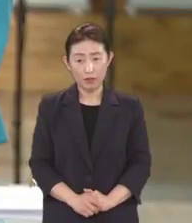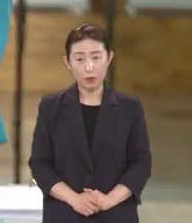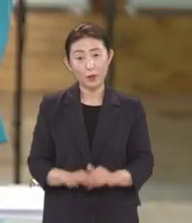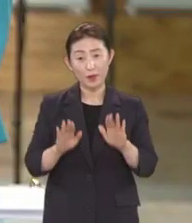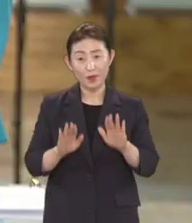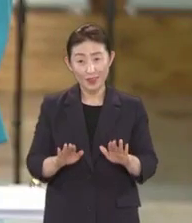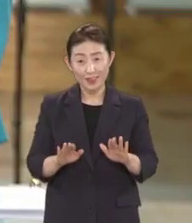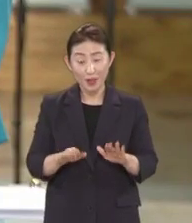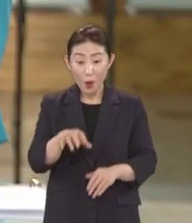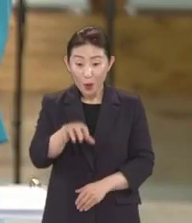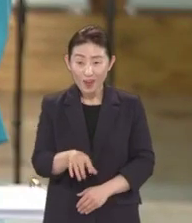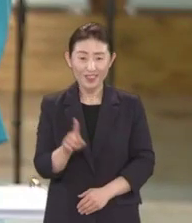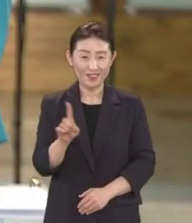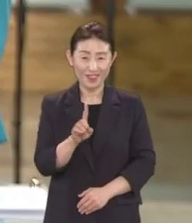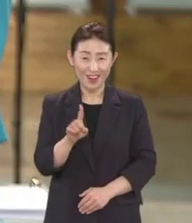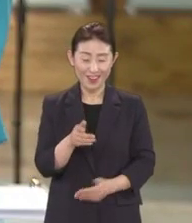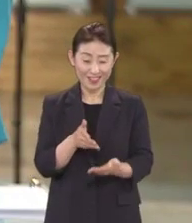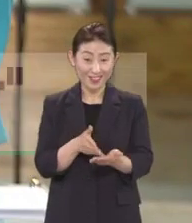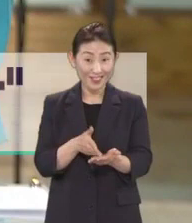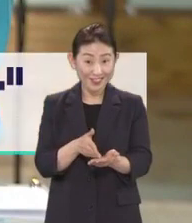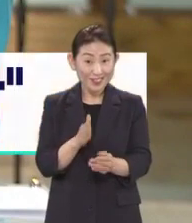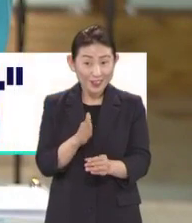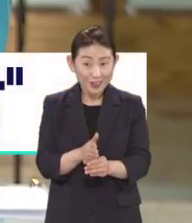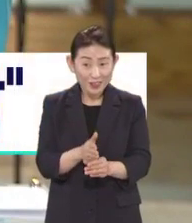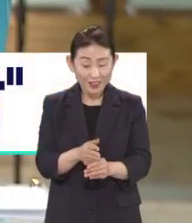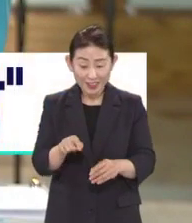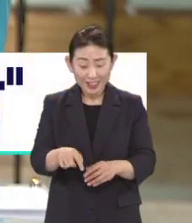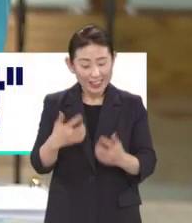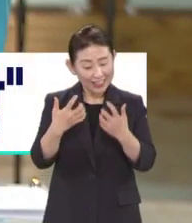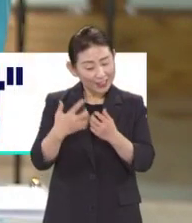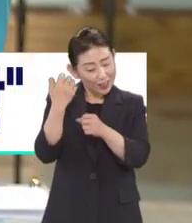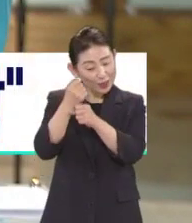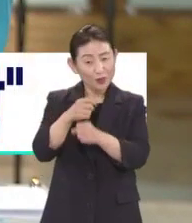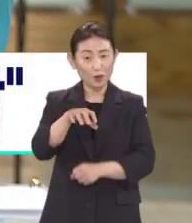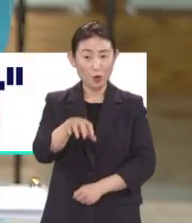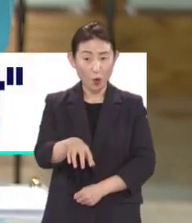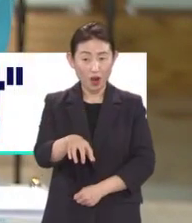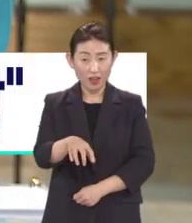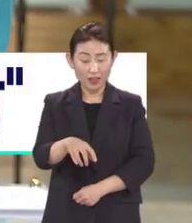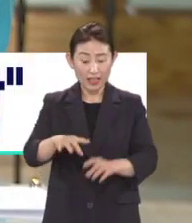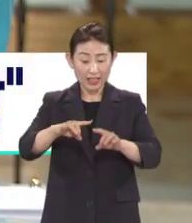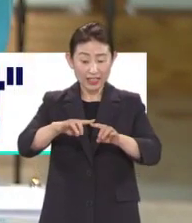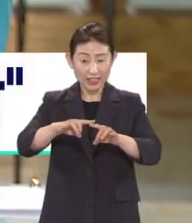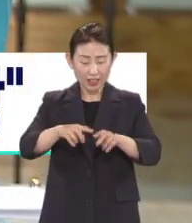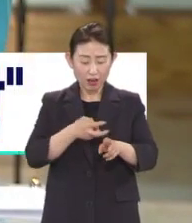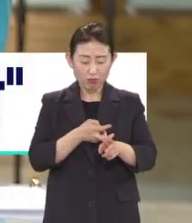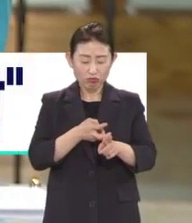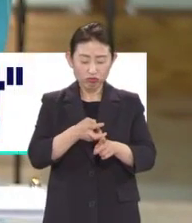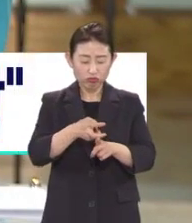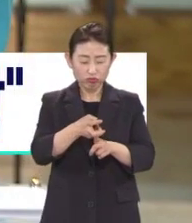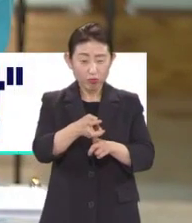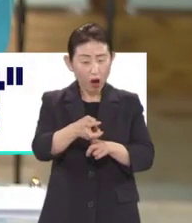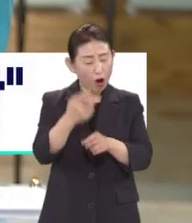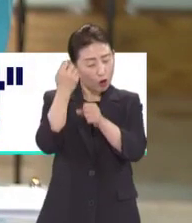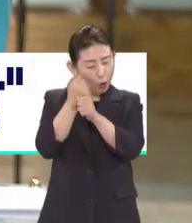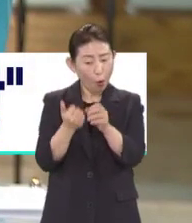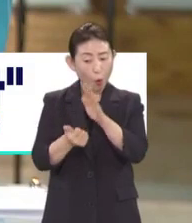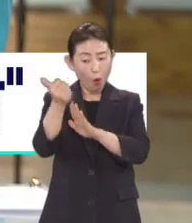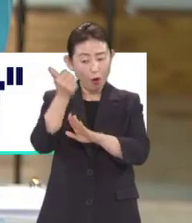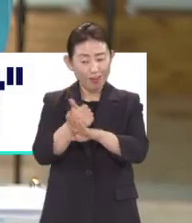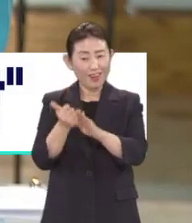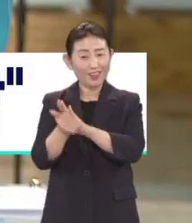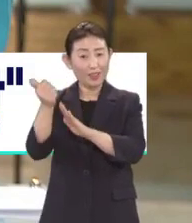오늘 저희가 현장에서 뉴스 전해드리고 있는 기계연구원은 그동안 자기부상열차 개발 등 수많은 연구성과를